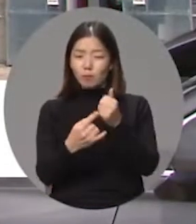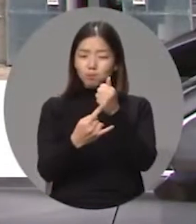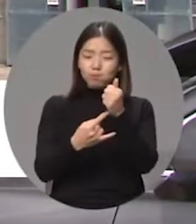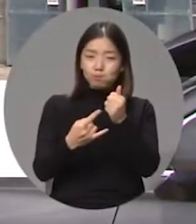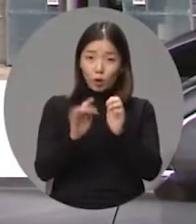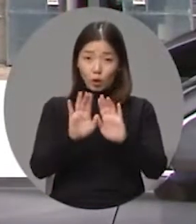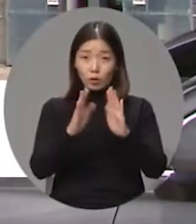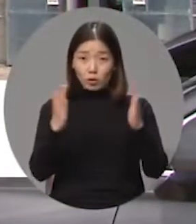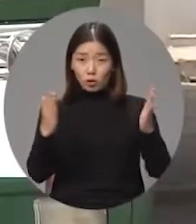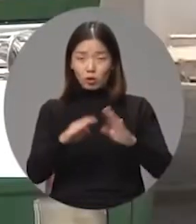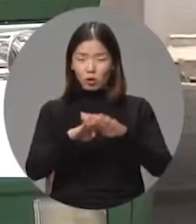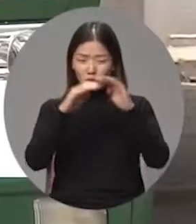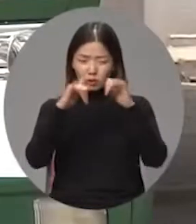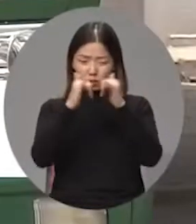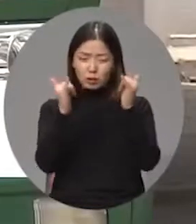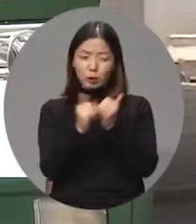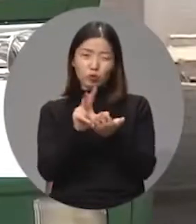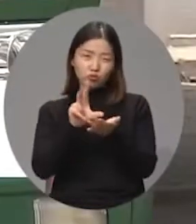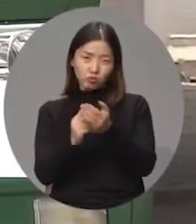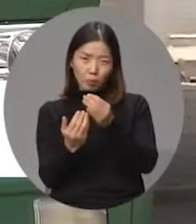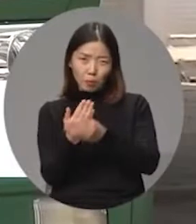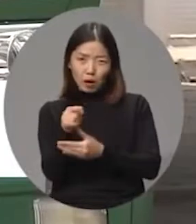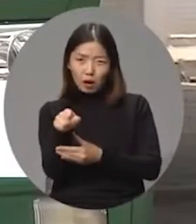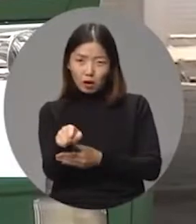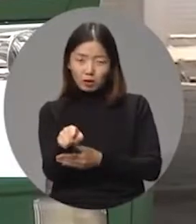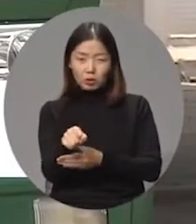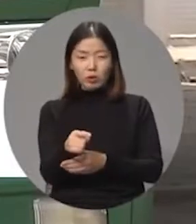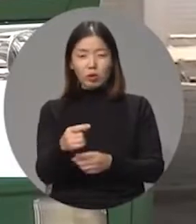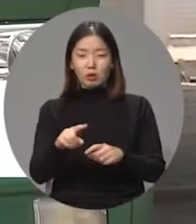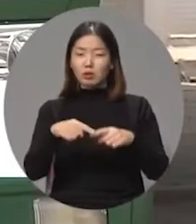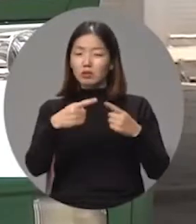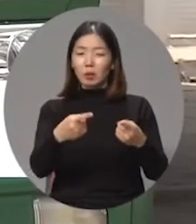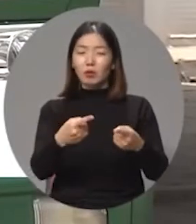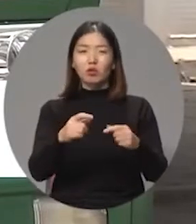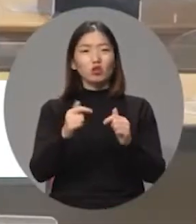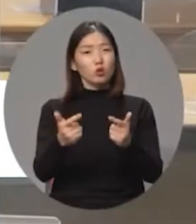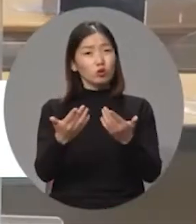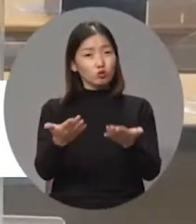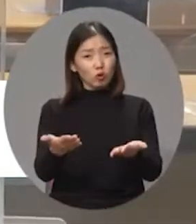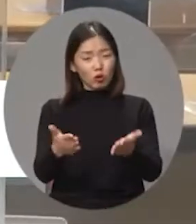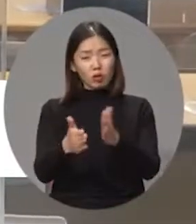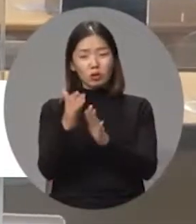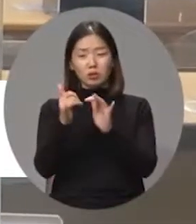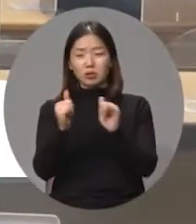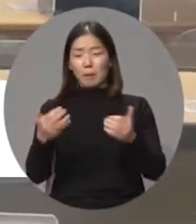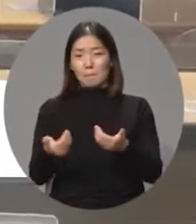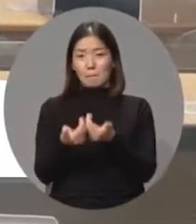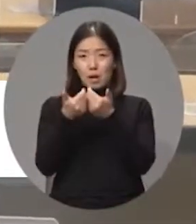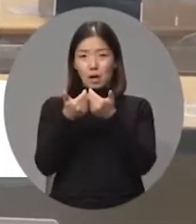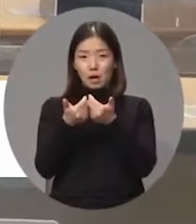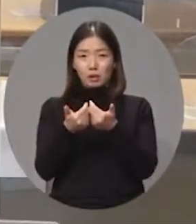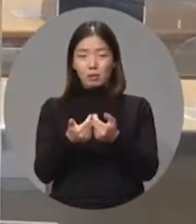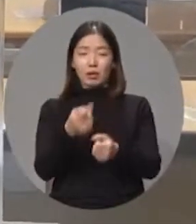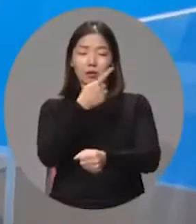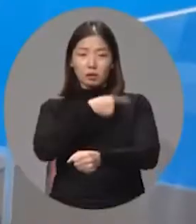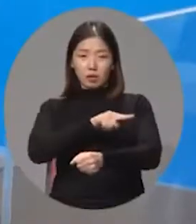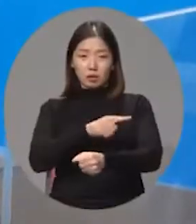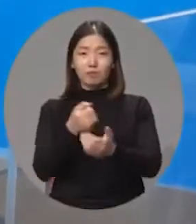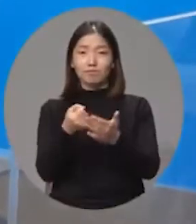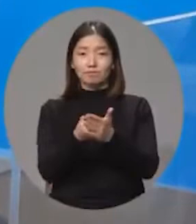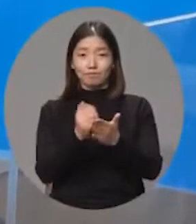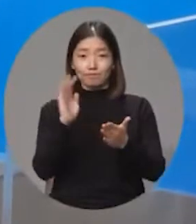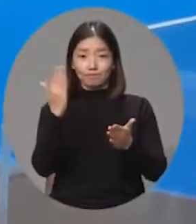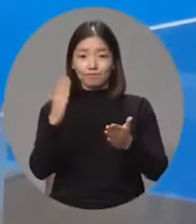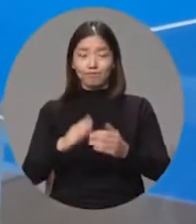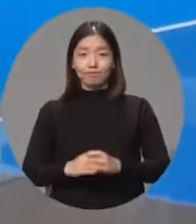청소용역계약심의위원회를 열고 사회적 물의를 일으킨 기업에게 입찰 기회를 주는 것은 시민정서에 반한다며 입찰 제한을